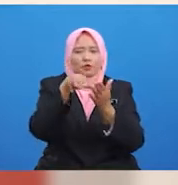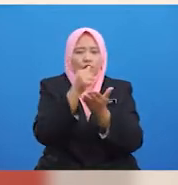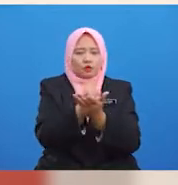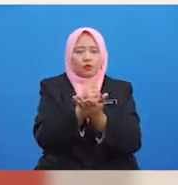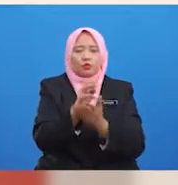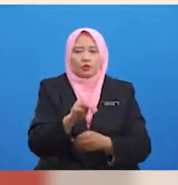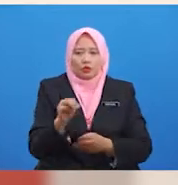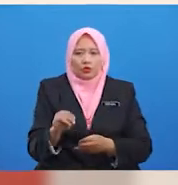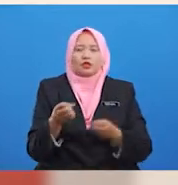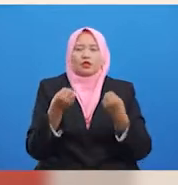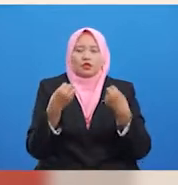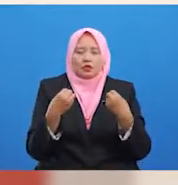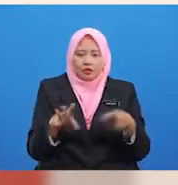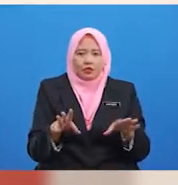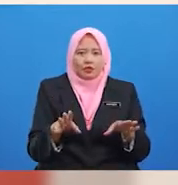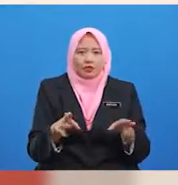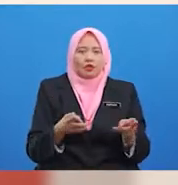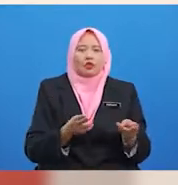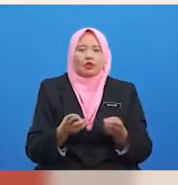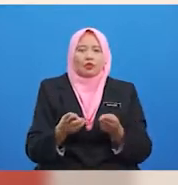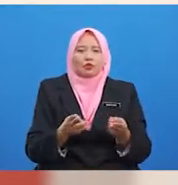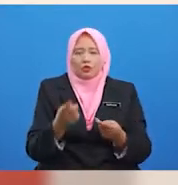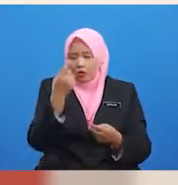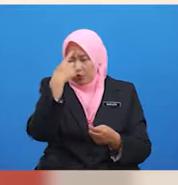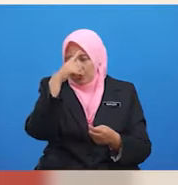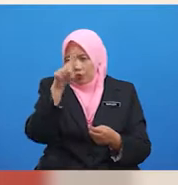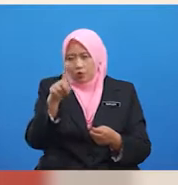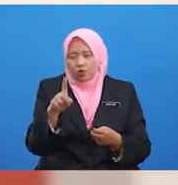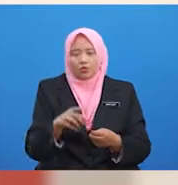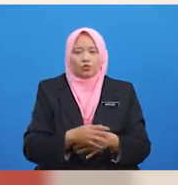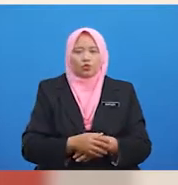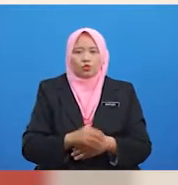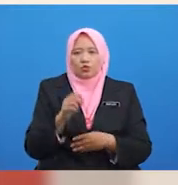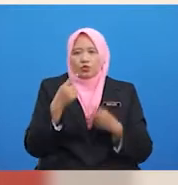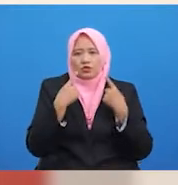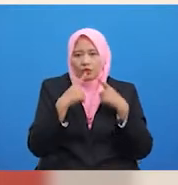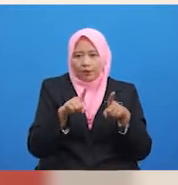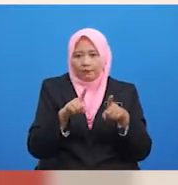berusaha mencari jawapan untuk slot asah minda ini.